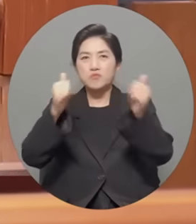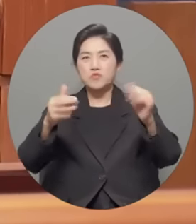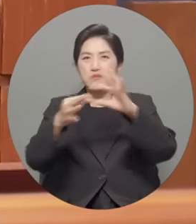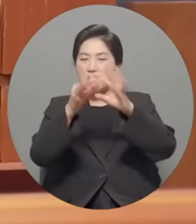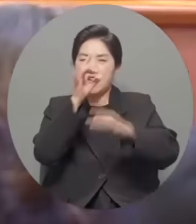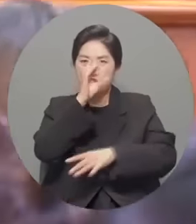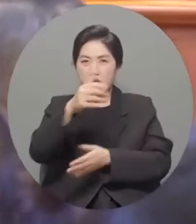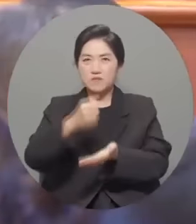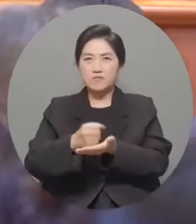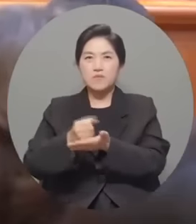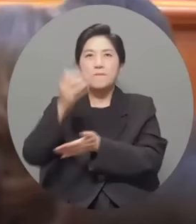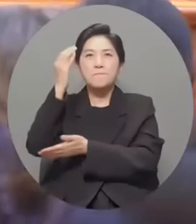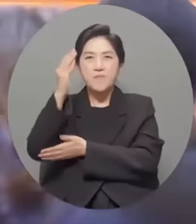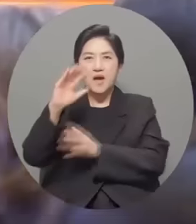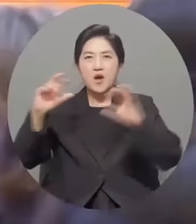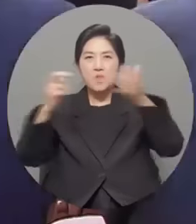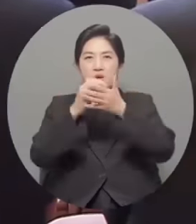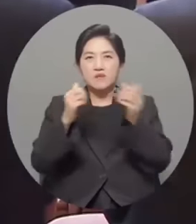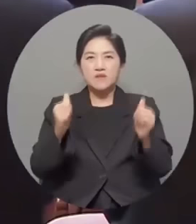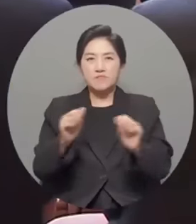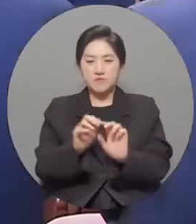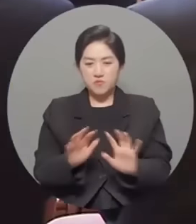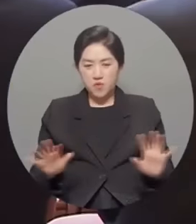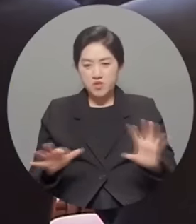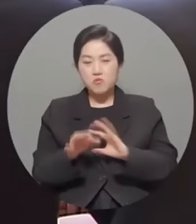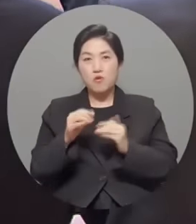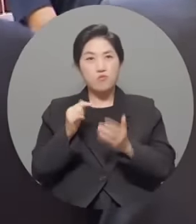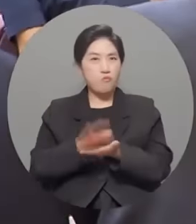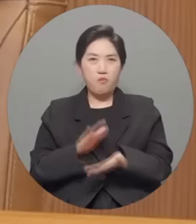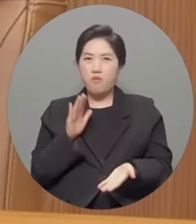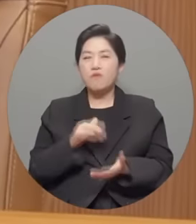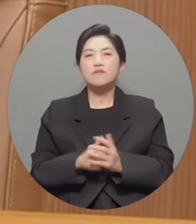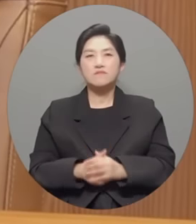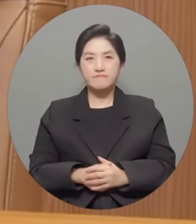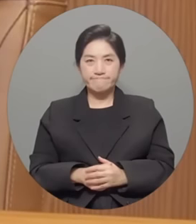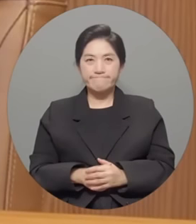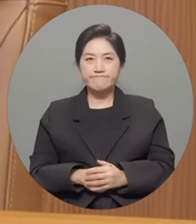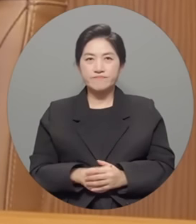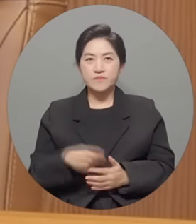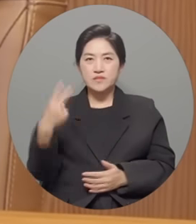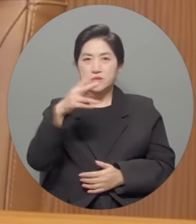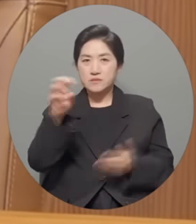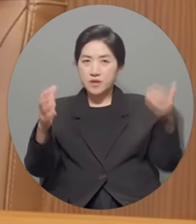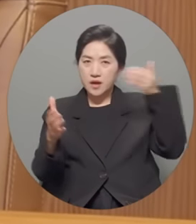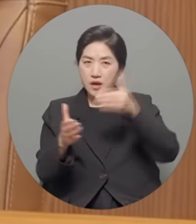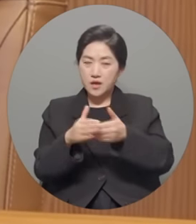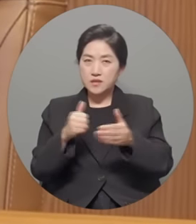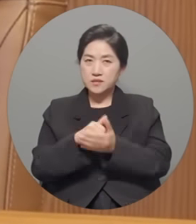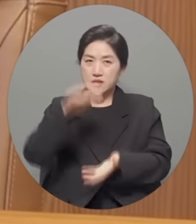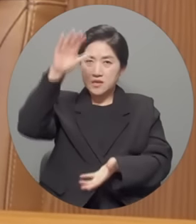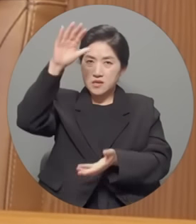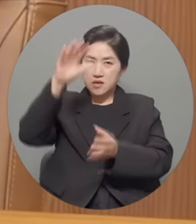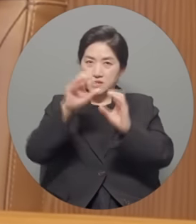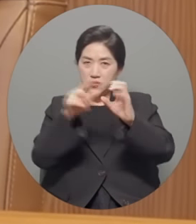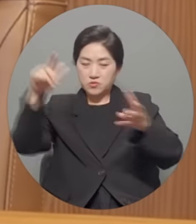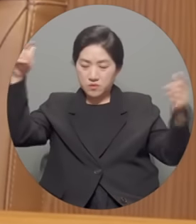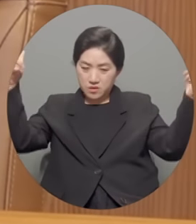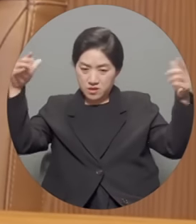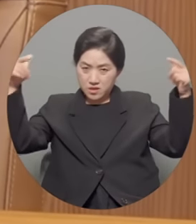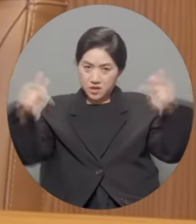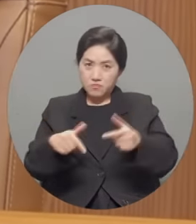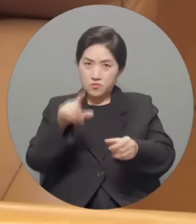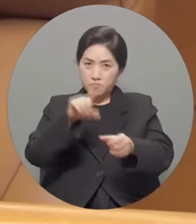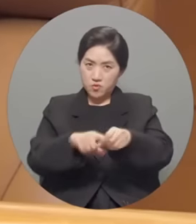주장했습니다. 헌법 재판관들 관심도 뜨거웠습니다. 2030년까지 감축 목표 이행은 가능한